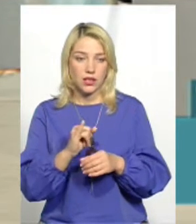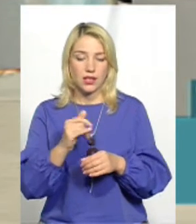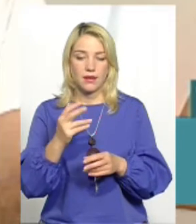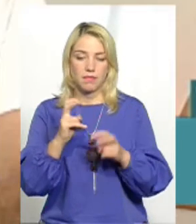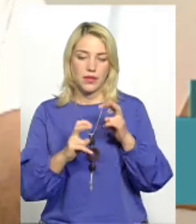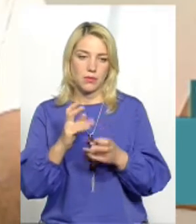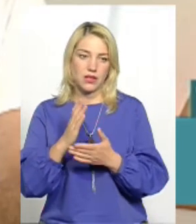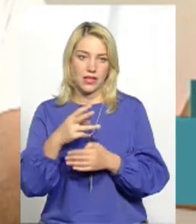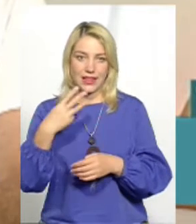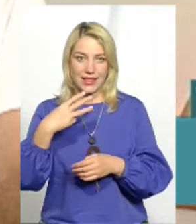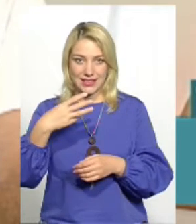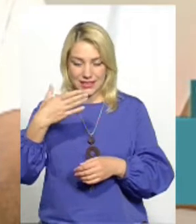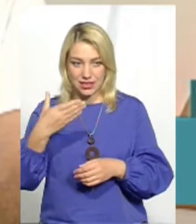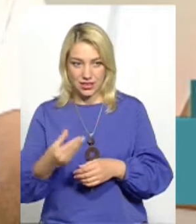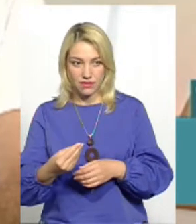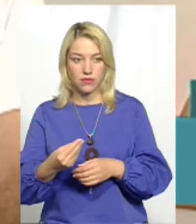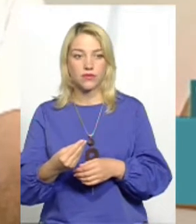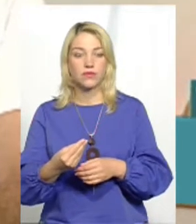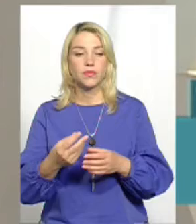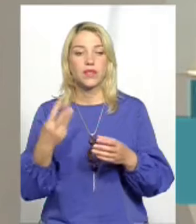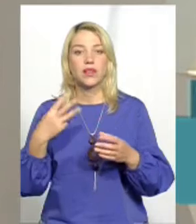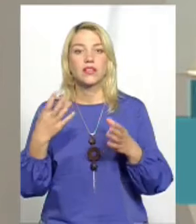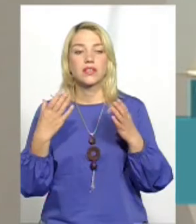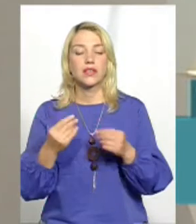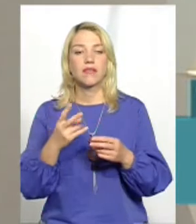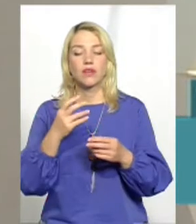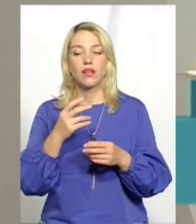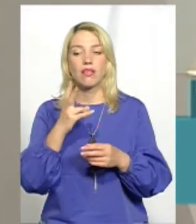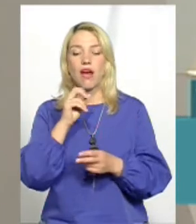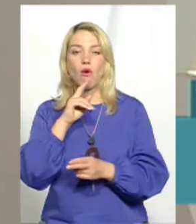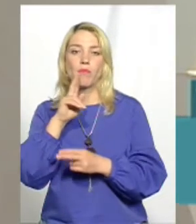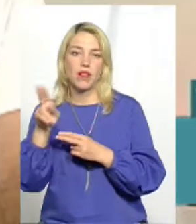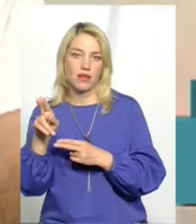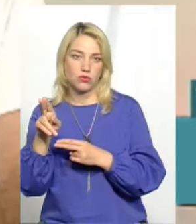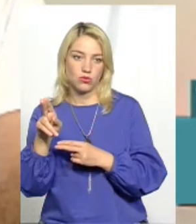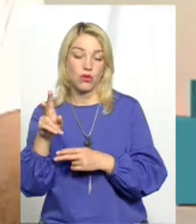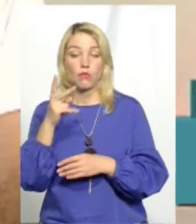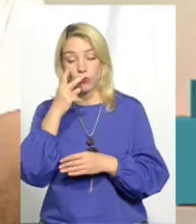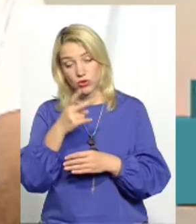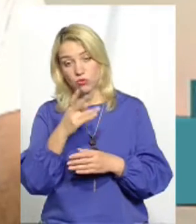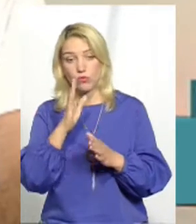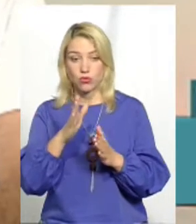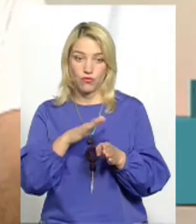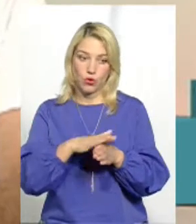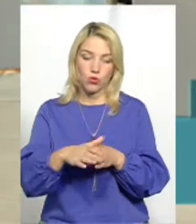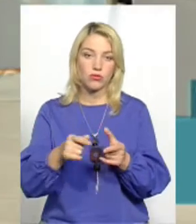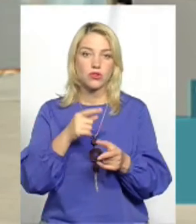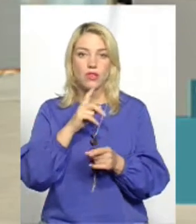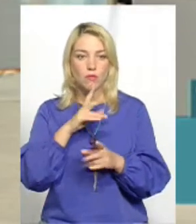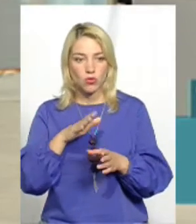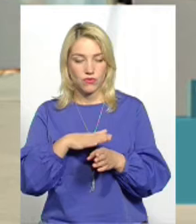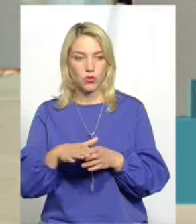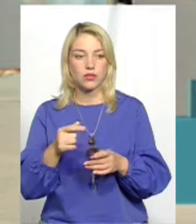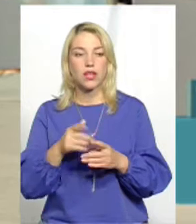є 30 днів з моменту сьогоднішнього дня на апеляцію, і потім будемо бачити, яким чином воно буде виконуватися. Повернемося так ще до